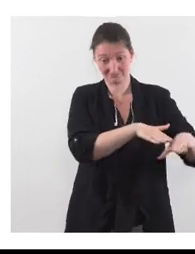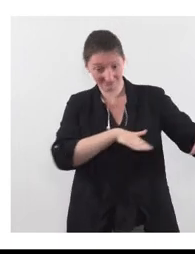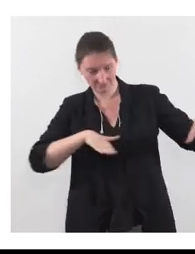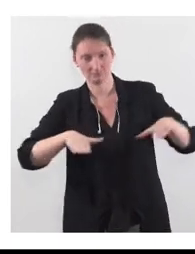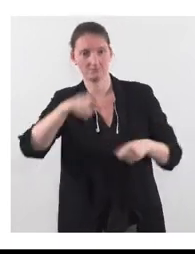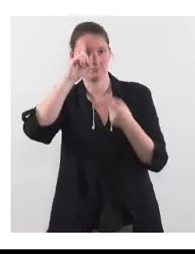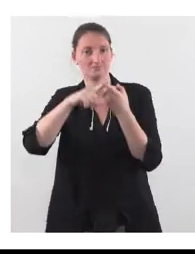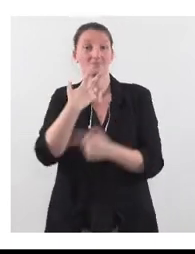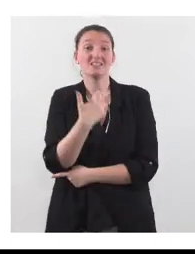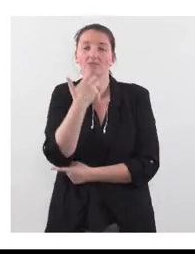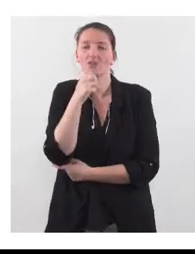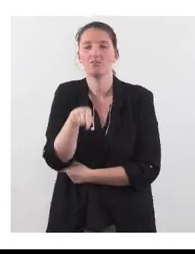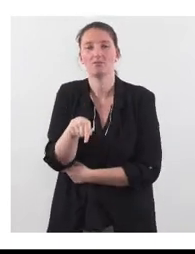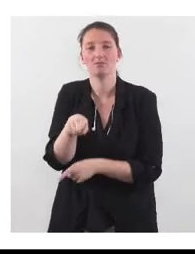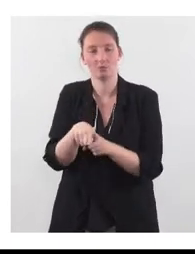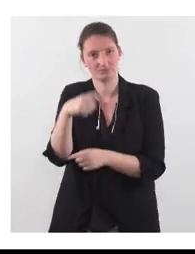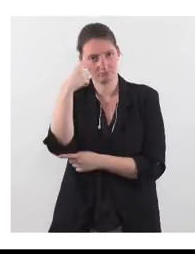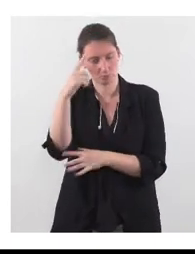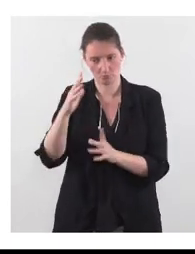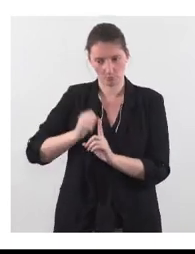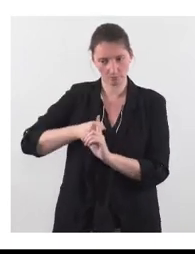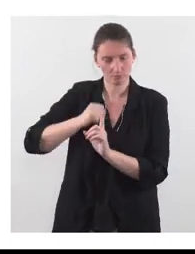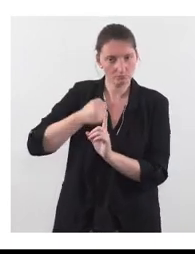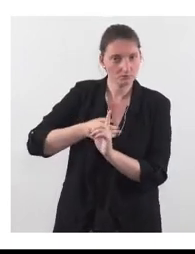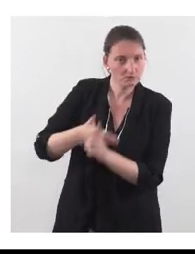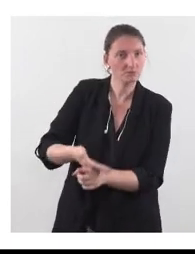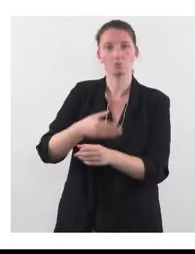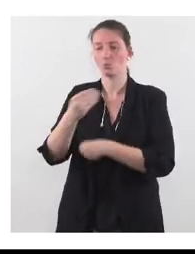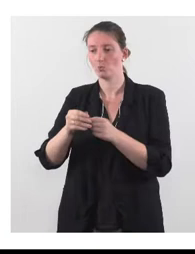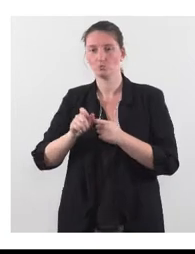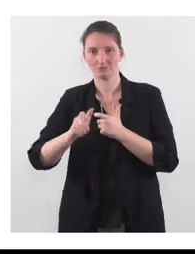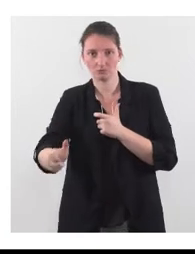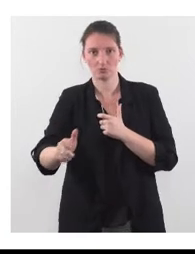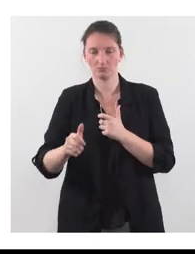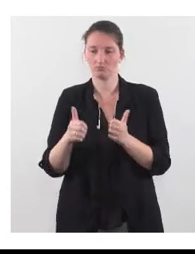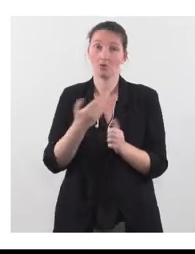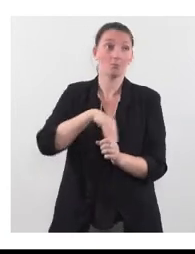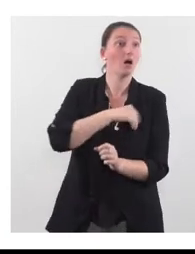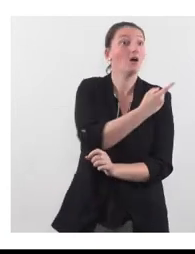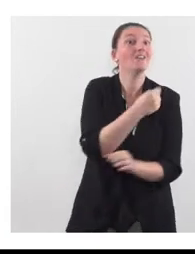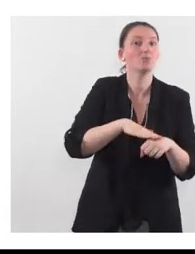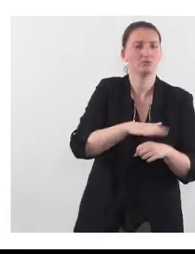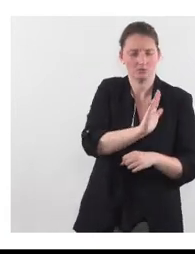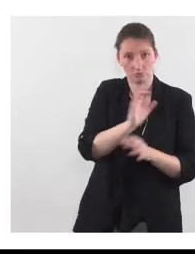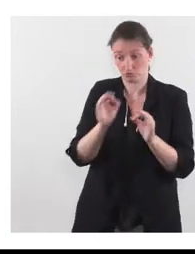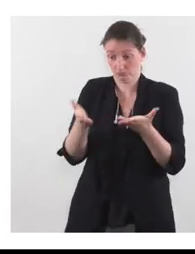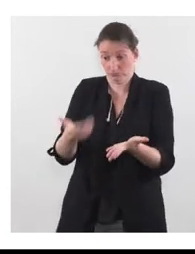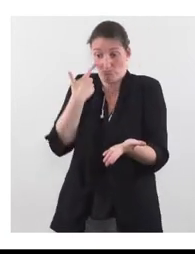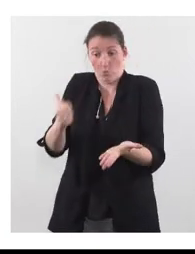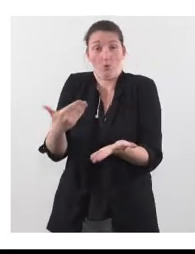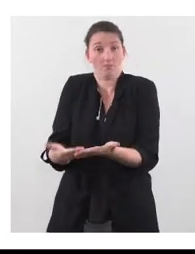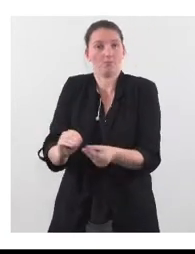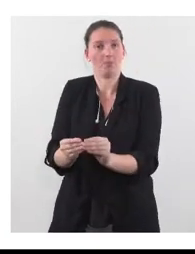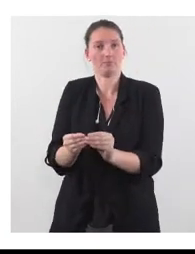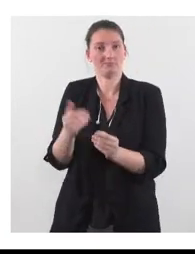civile, hein, des procédures et de la discrimination sans chercher l'intention. Aujourd'hui, dans les dossiers que